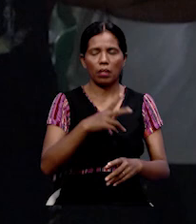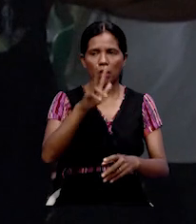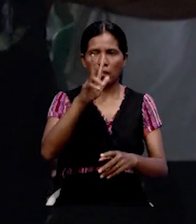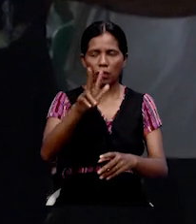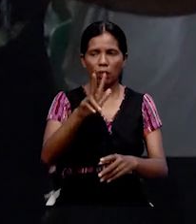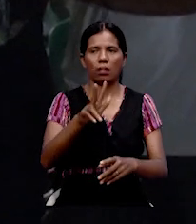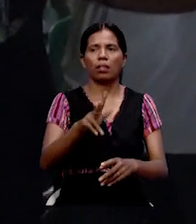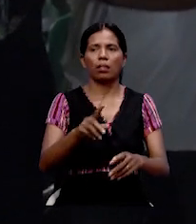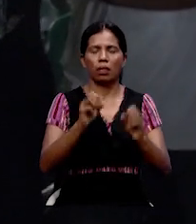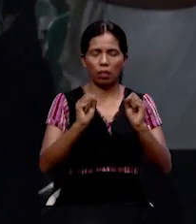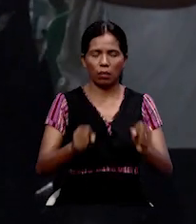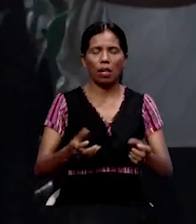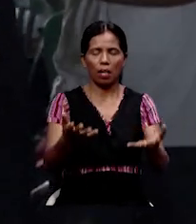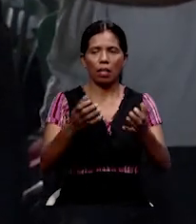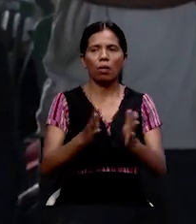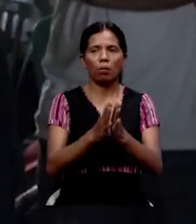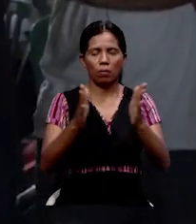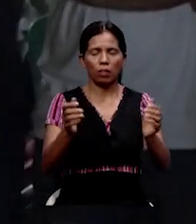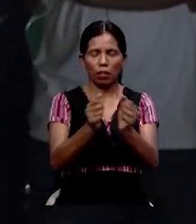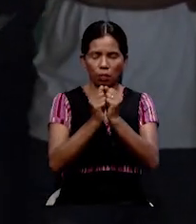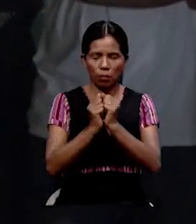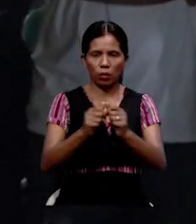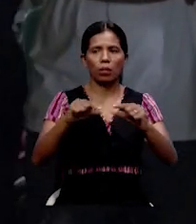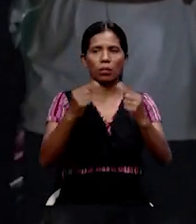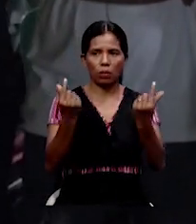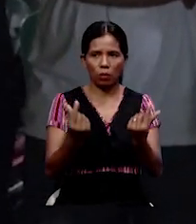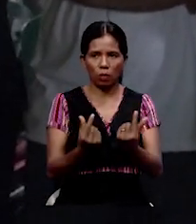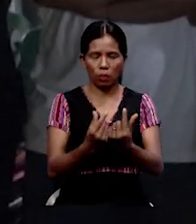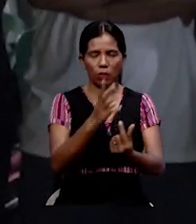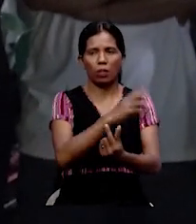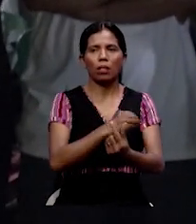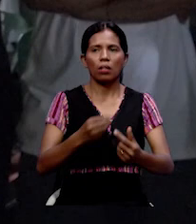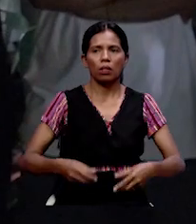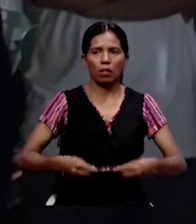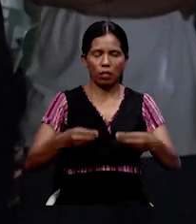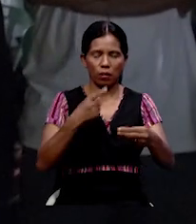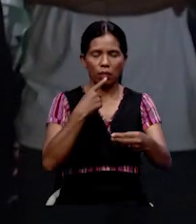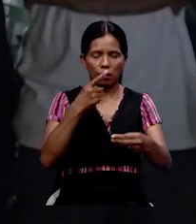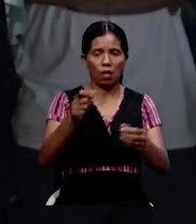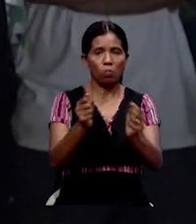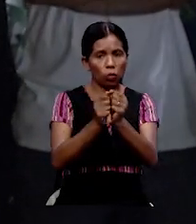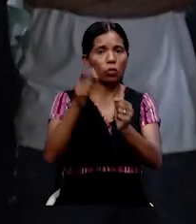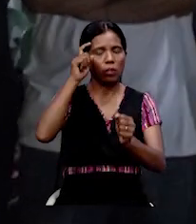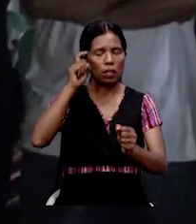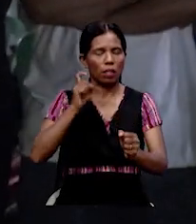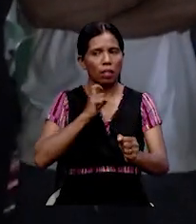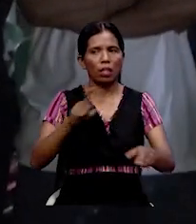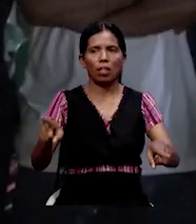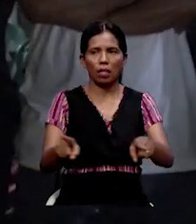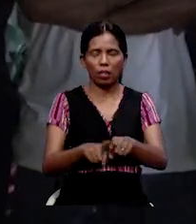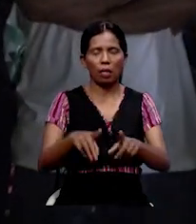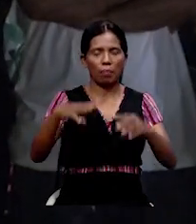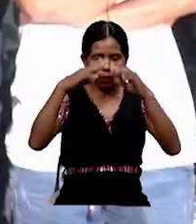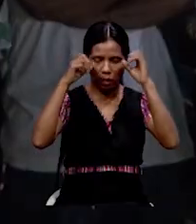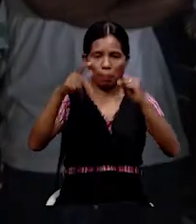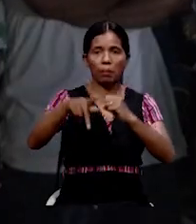Amnetolu de, nabi de pesu bo, tamba mutu ko momentu di namizador, ko apoyo ko mbo kenala sanara Gusmao, nunda la desam, izete